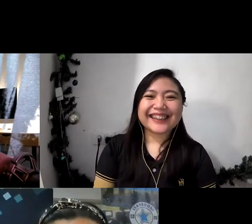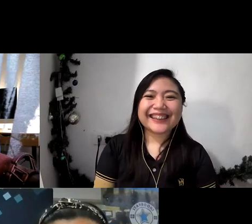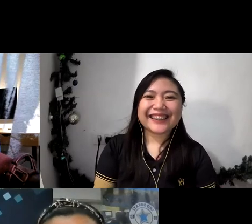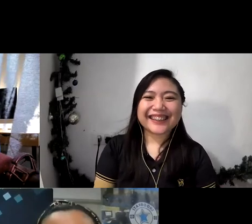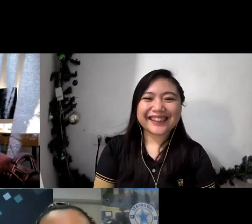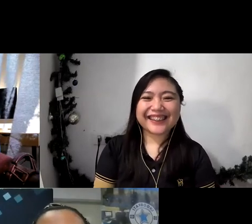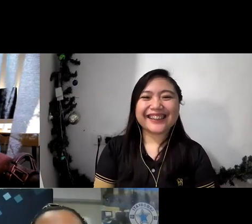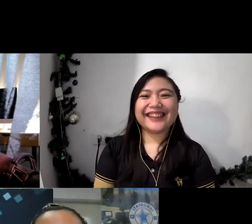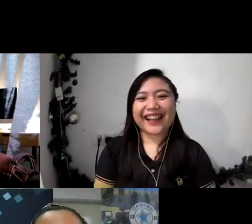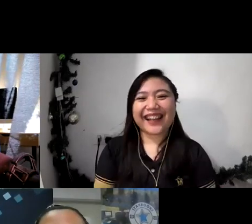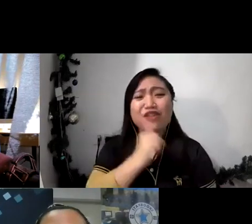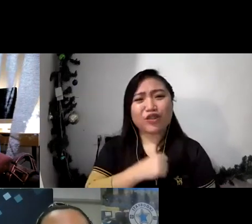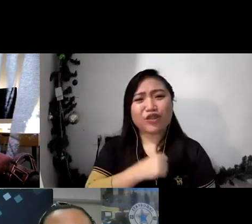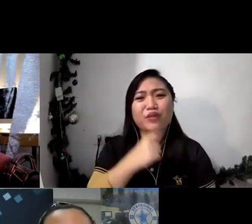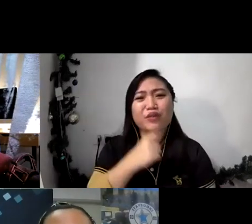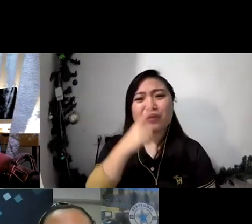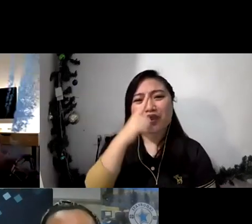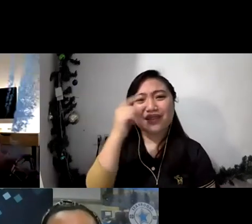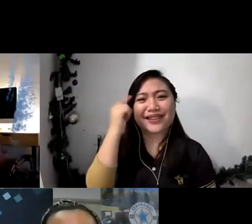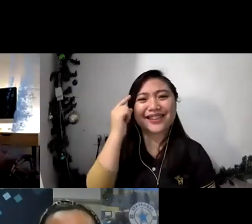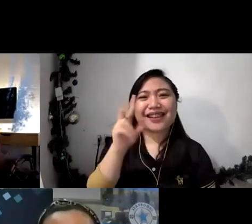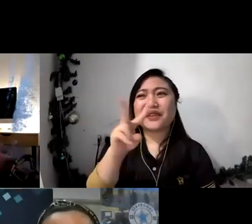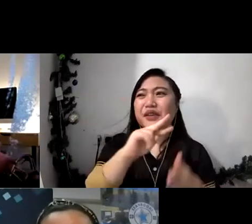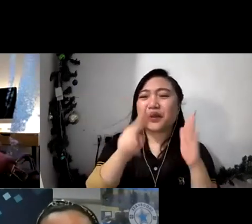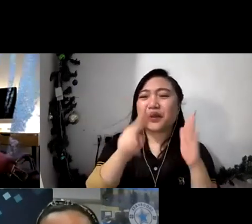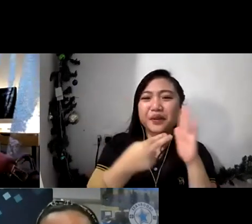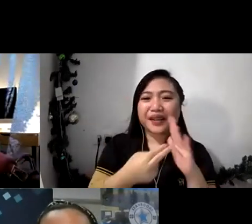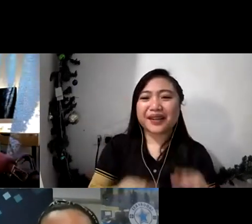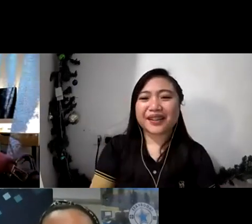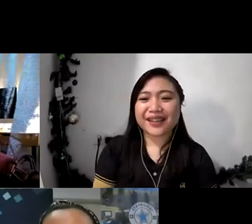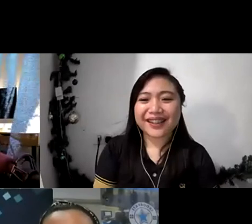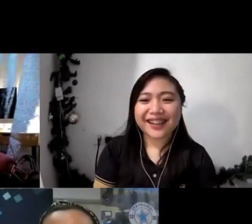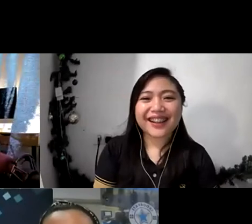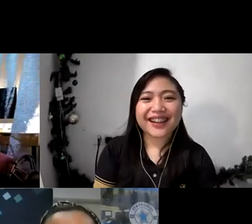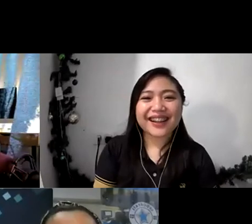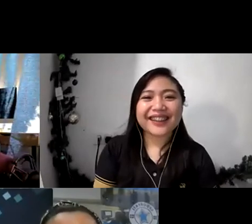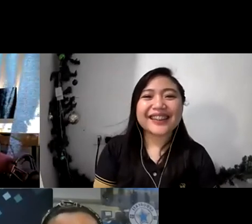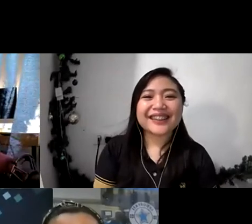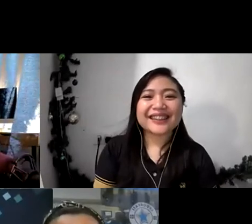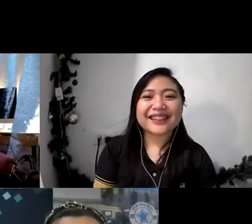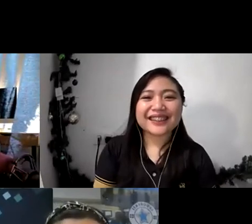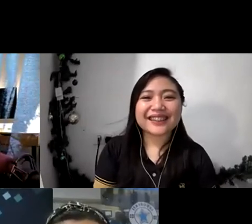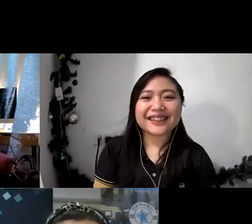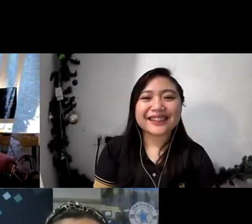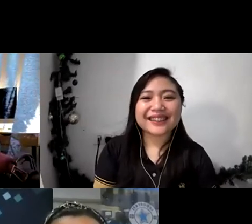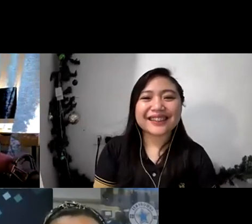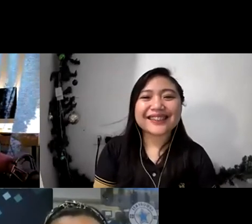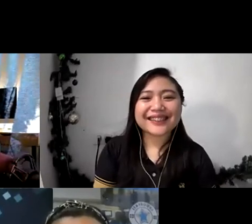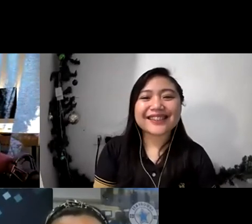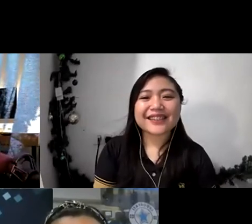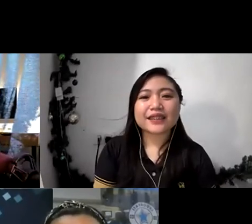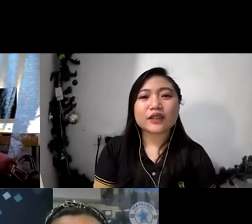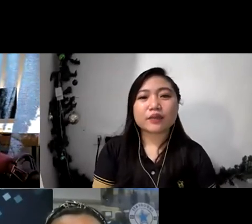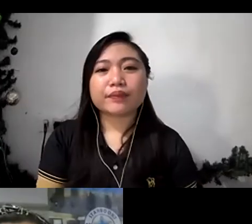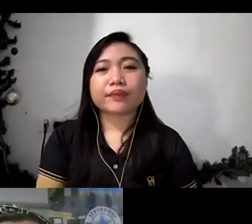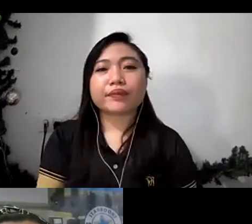ganun. Una kasi inisip pa 2 hours yung aking talk. Anyway, but I mean, I was able to